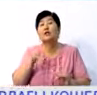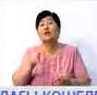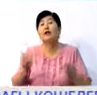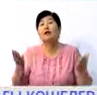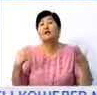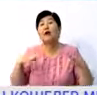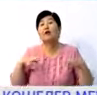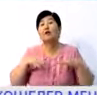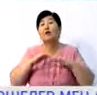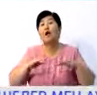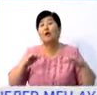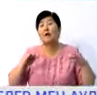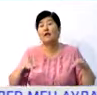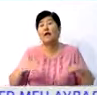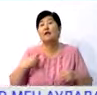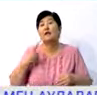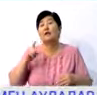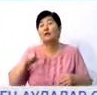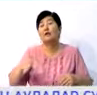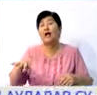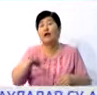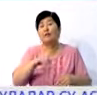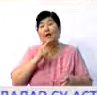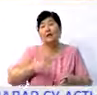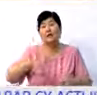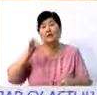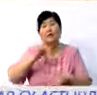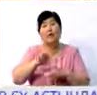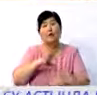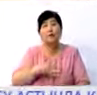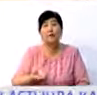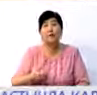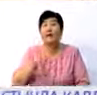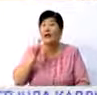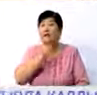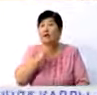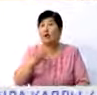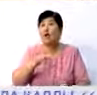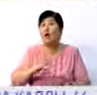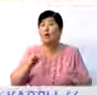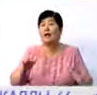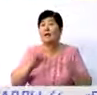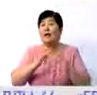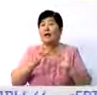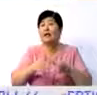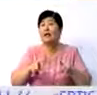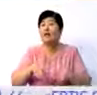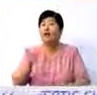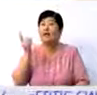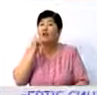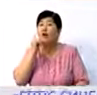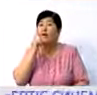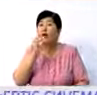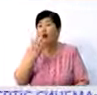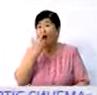санаториялы балабақшасында сала мамандарының аймақтық семинары өтті. Жасыратыны жоқ, бүгінде балғындар интернет еріміне, телефонға әуес.